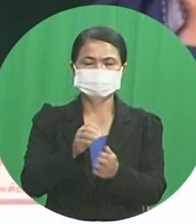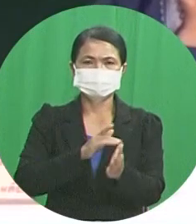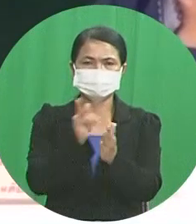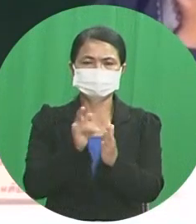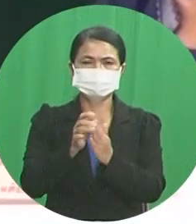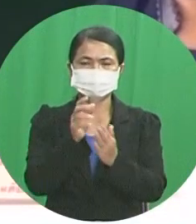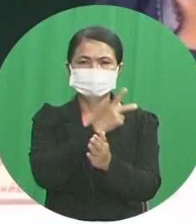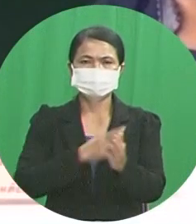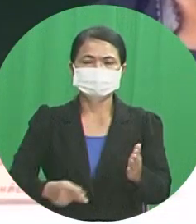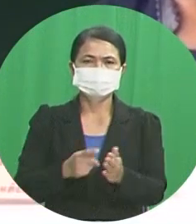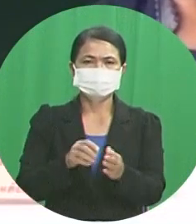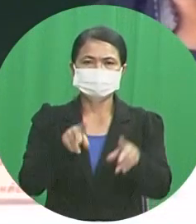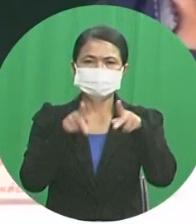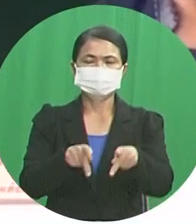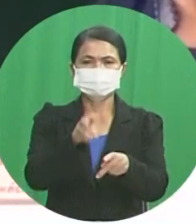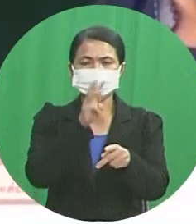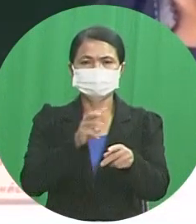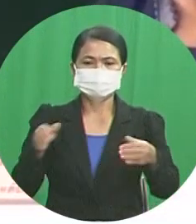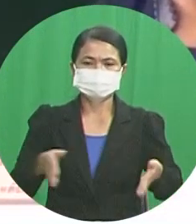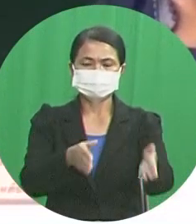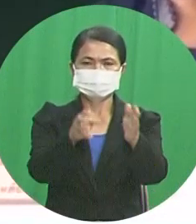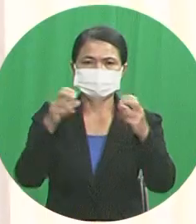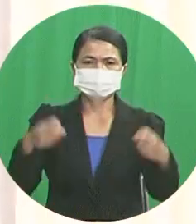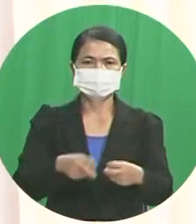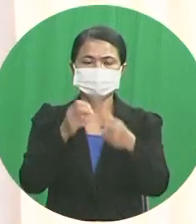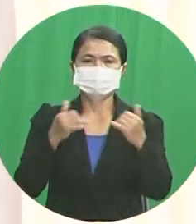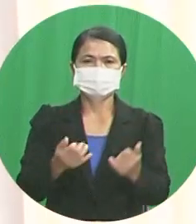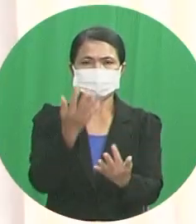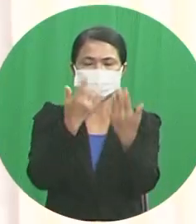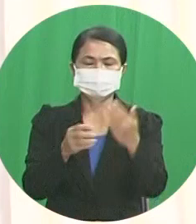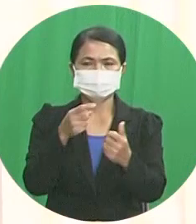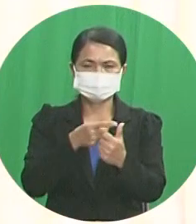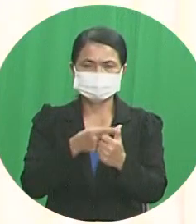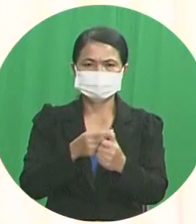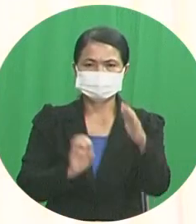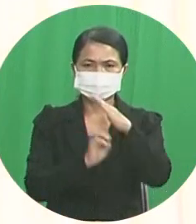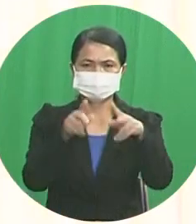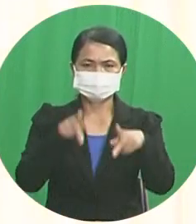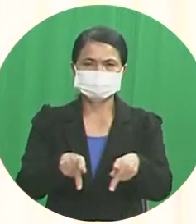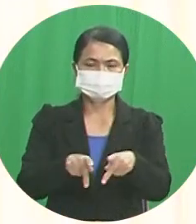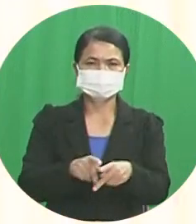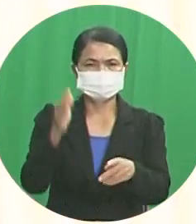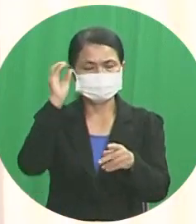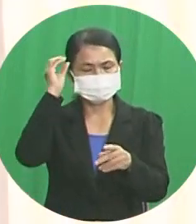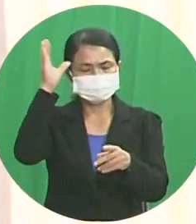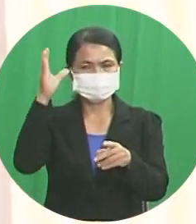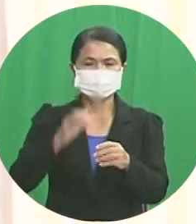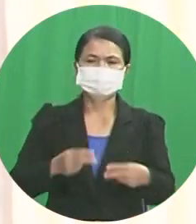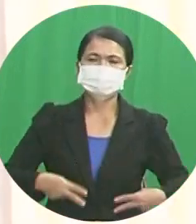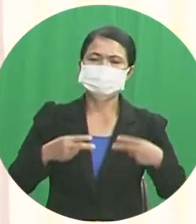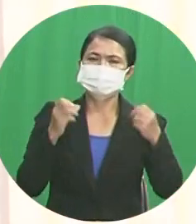រដ្ឋាភិបាលគឺមនុស្សទឹកផ្លូវភ្លើងដូចនេះអាទិភាពដំបូងគឺធនធានមនុស្សដែលមានចំណេះដឹងនិងមានសុ